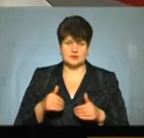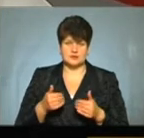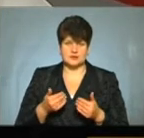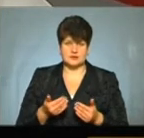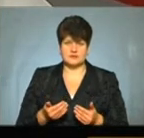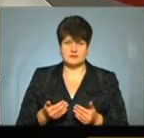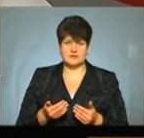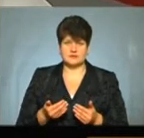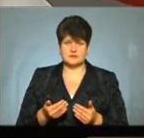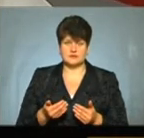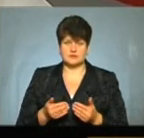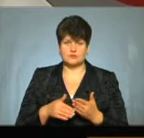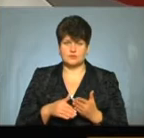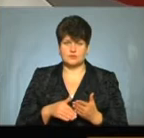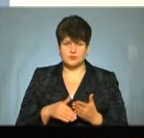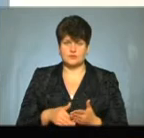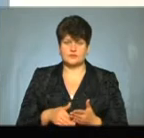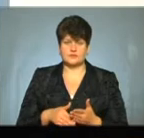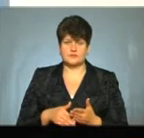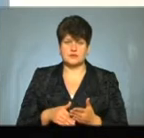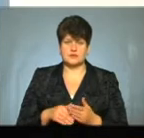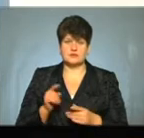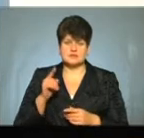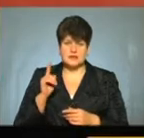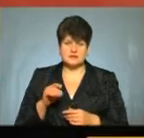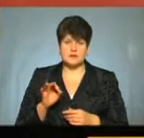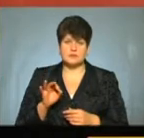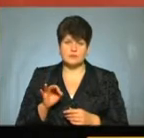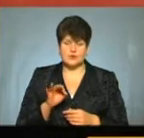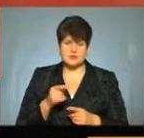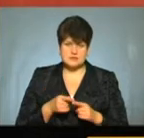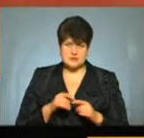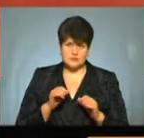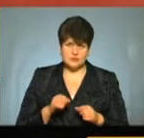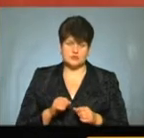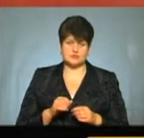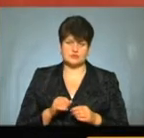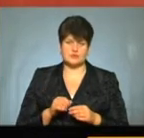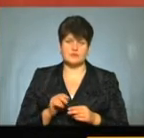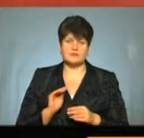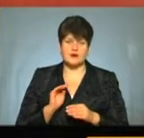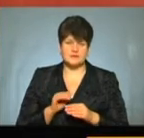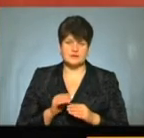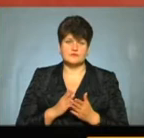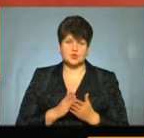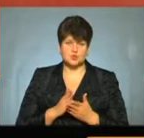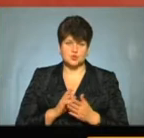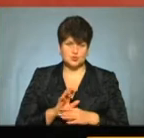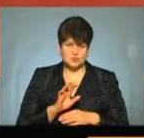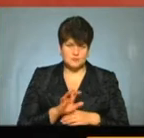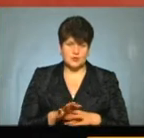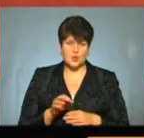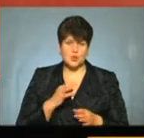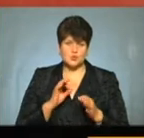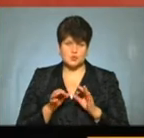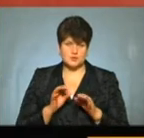види допомоги. Це теж потрібно про це знати. Ми можемо про це розповісти, направити у відповідні служби. Консультування з